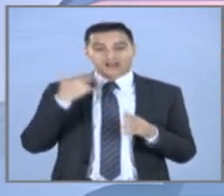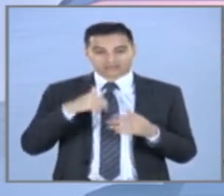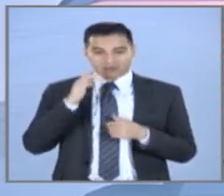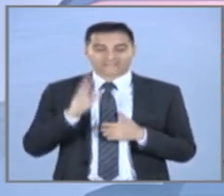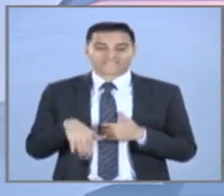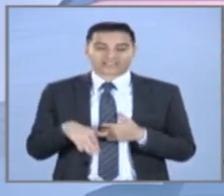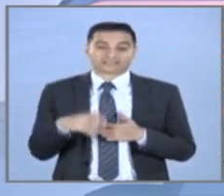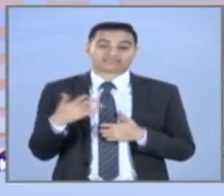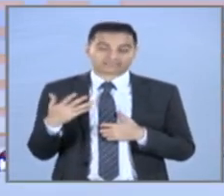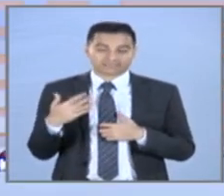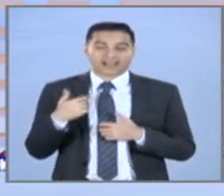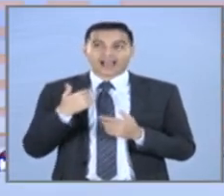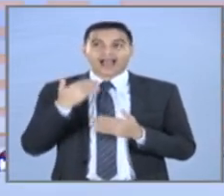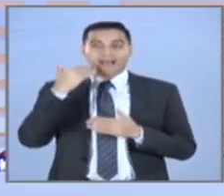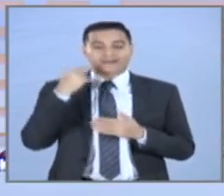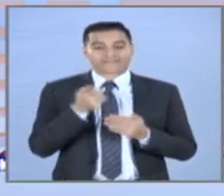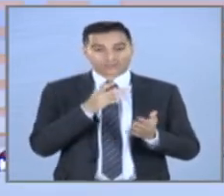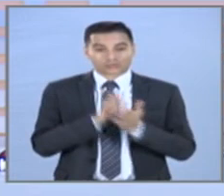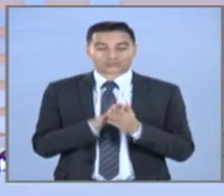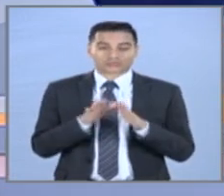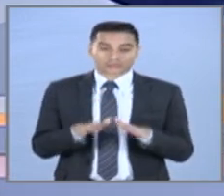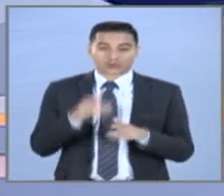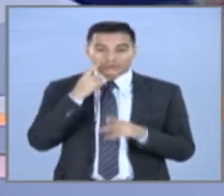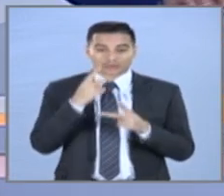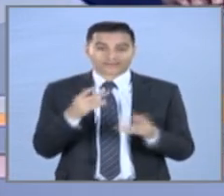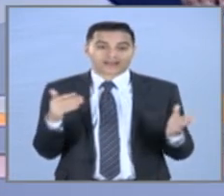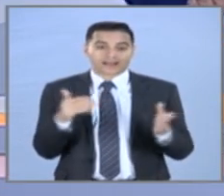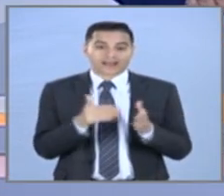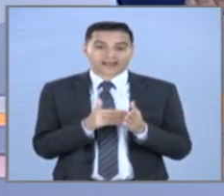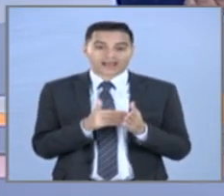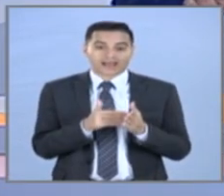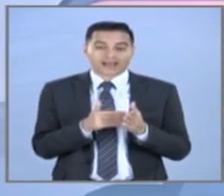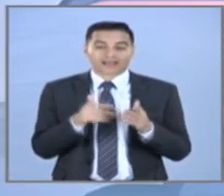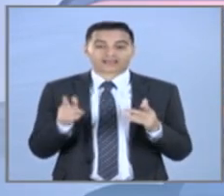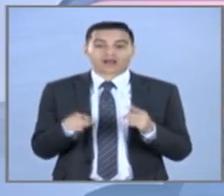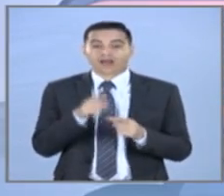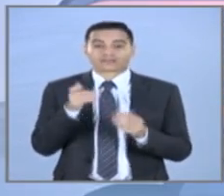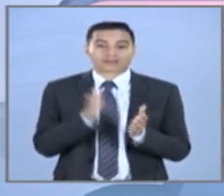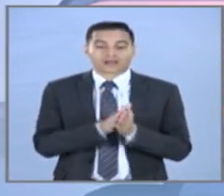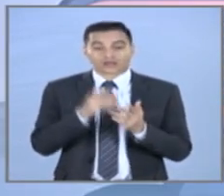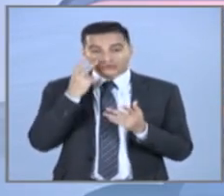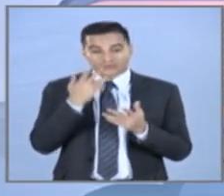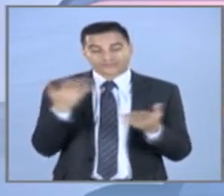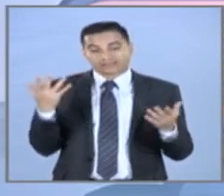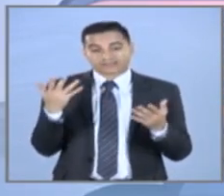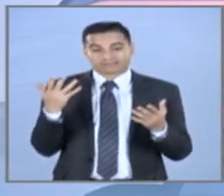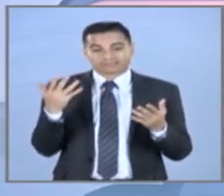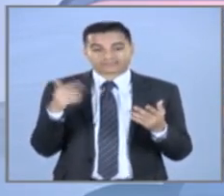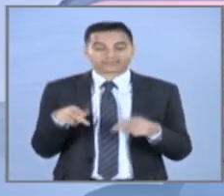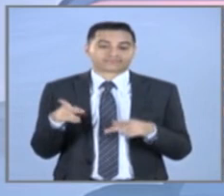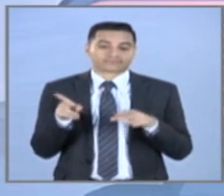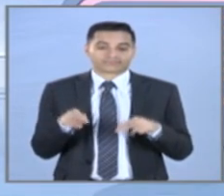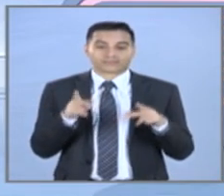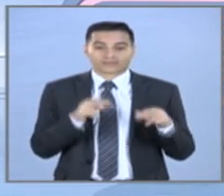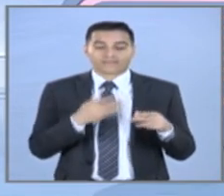كده، فالأمل هيفضل موجود لما نشوف هيحصل إيه مع السؤال الأول. خلينا